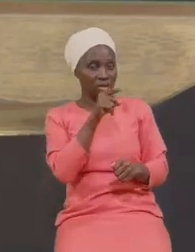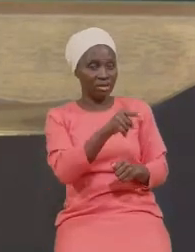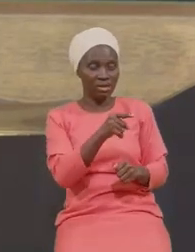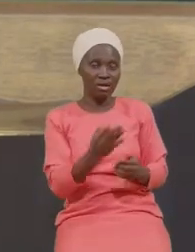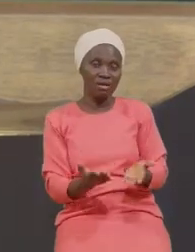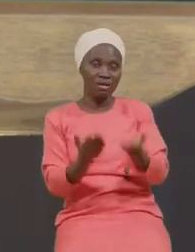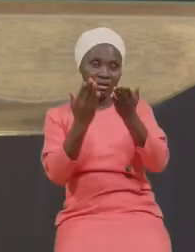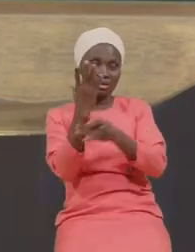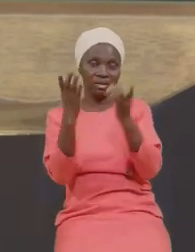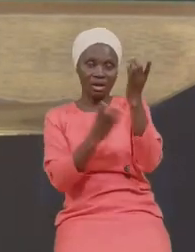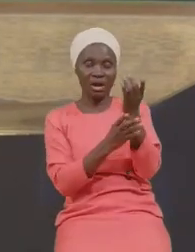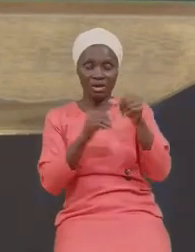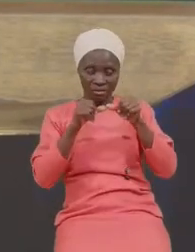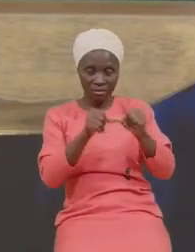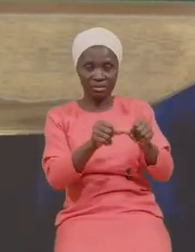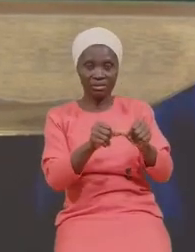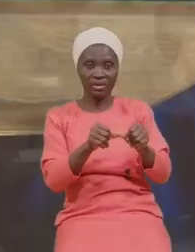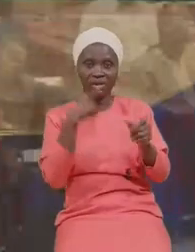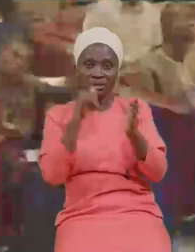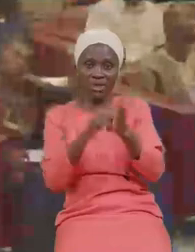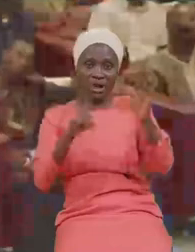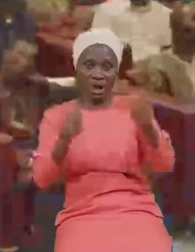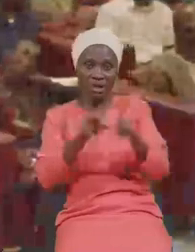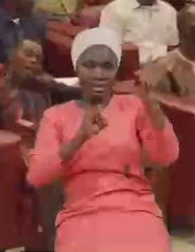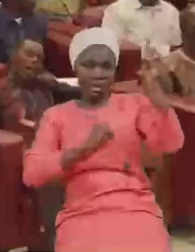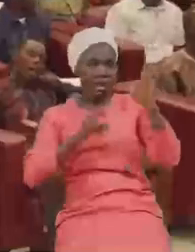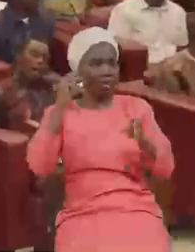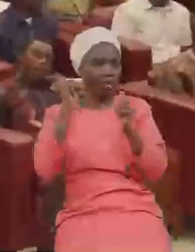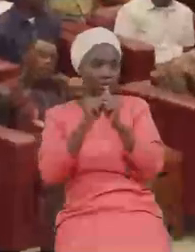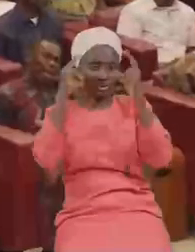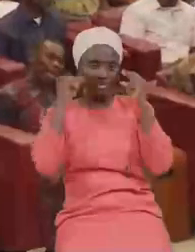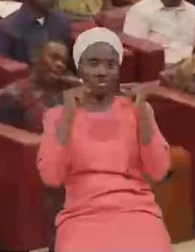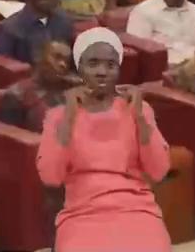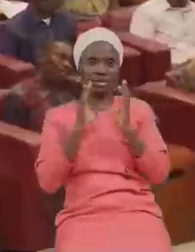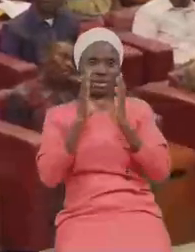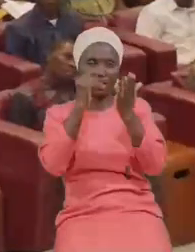est venue comme j'ai été avec Moïse je n'ai pas entendu votre AMEN